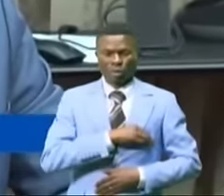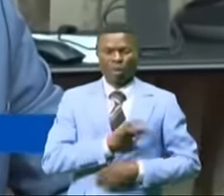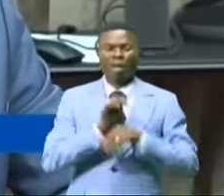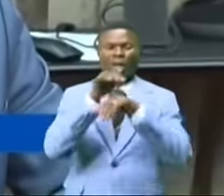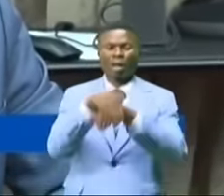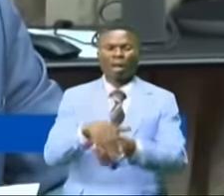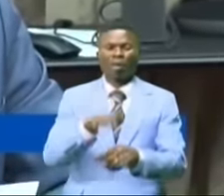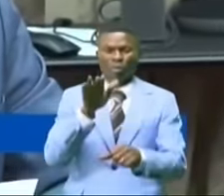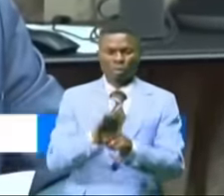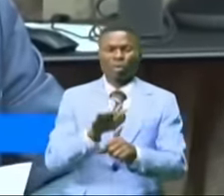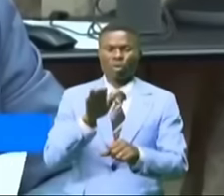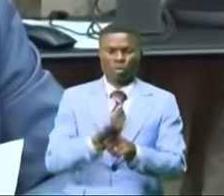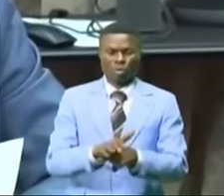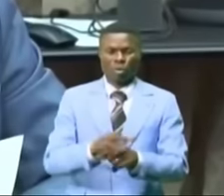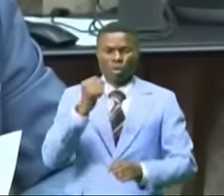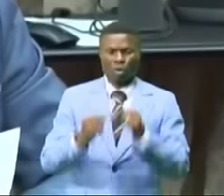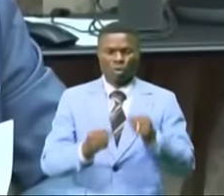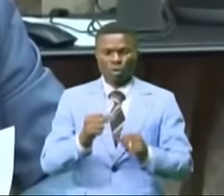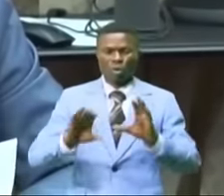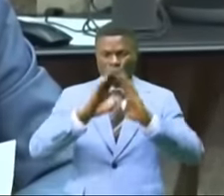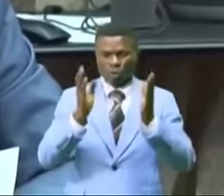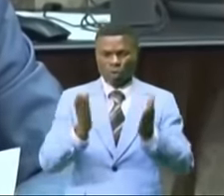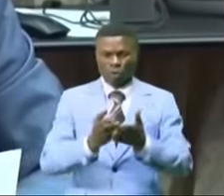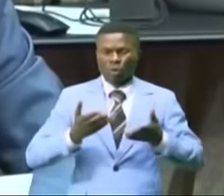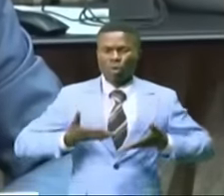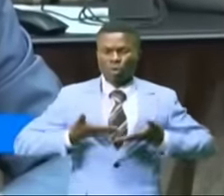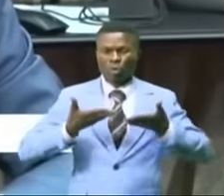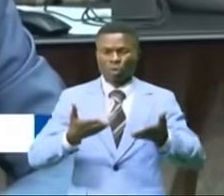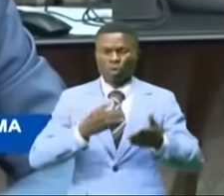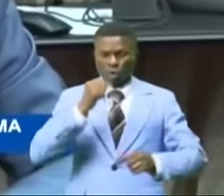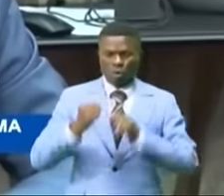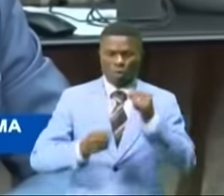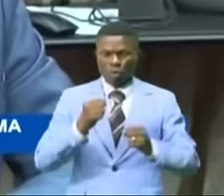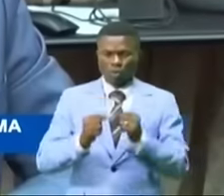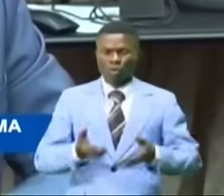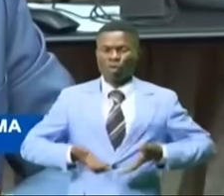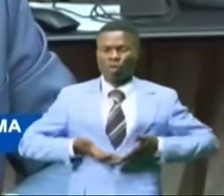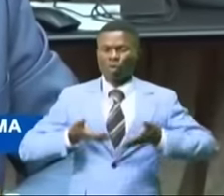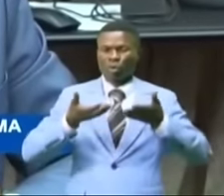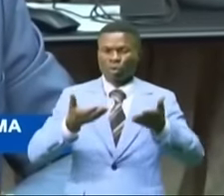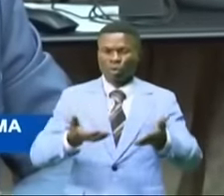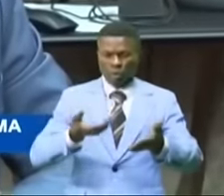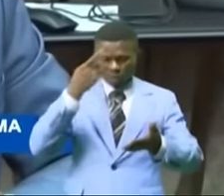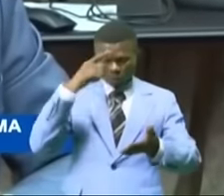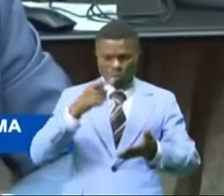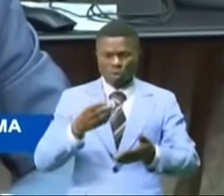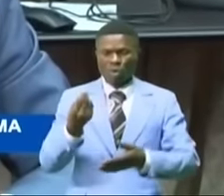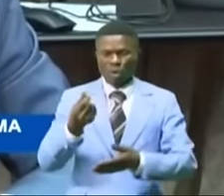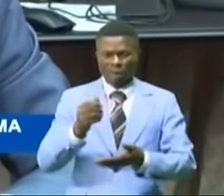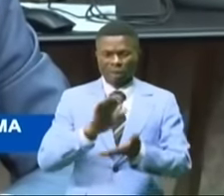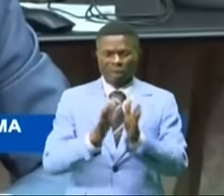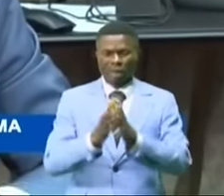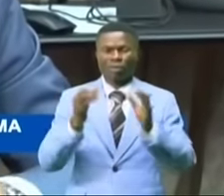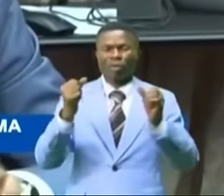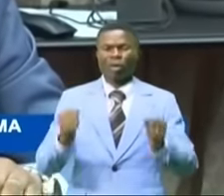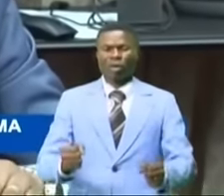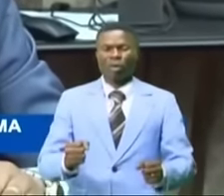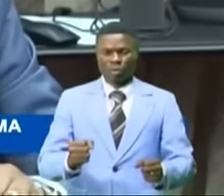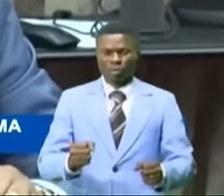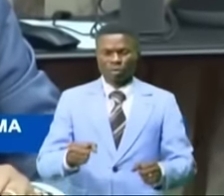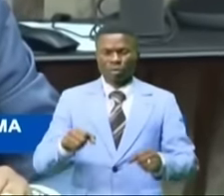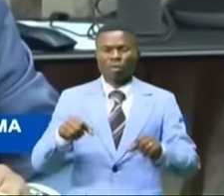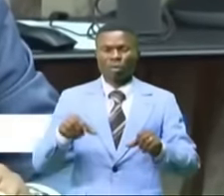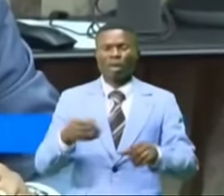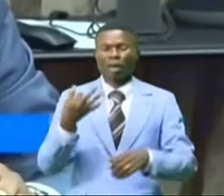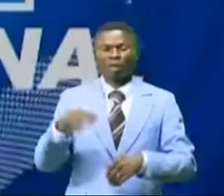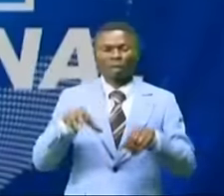participer activement et en toute transparence aux efforts déployés pour la stabilisation de la monnaie